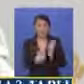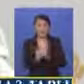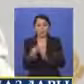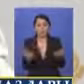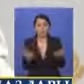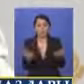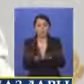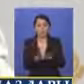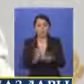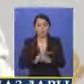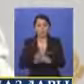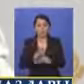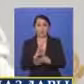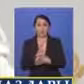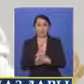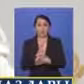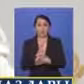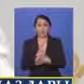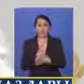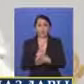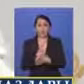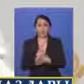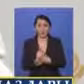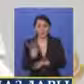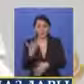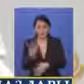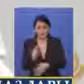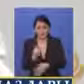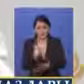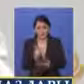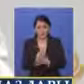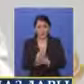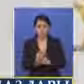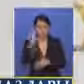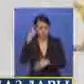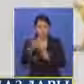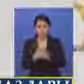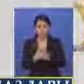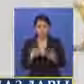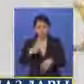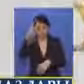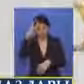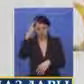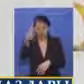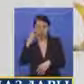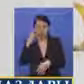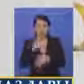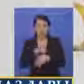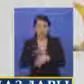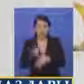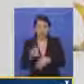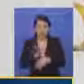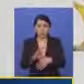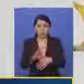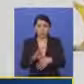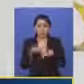өнім мен қамтамасыз ететініміздің тағы да бір көрсеткіші деп білеміз. Қазақстанның өндірушілері үшін ең үлкен бір